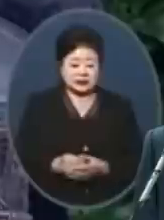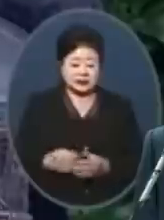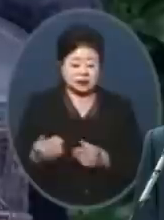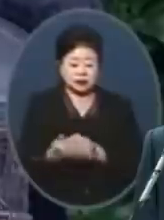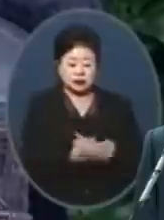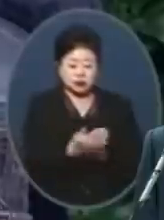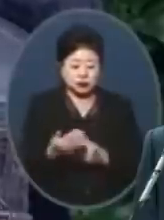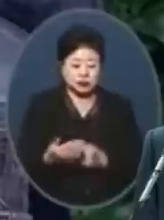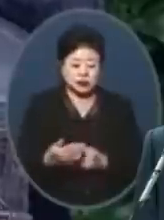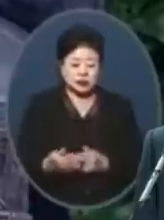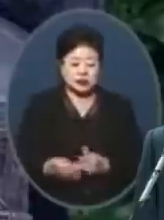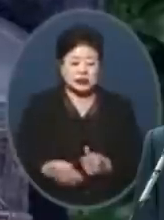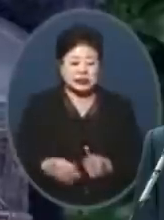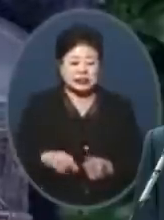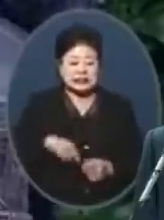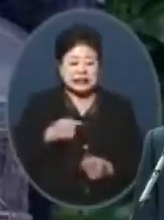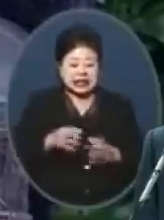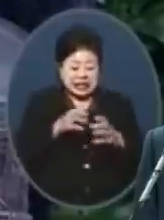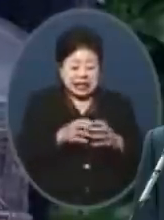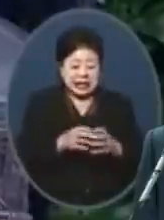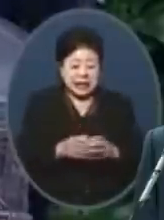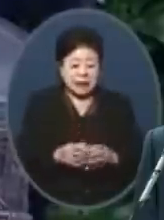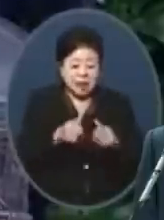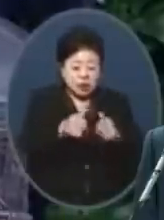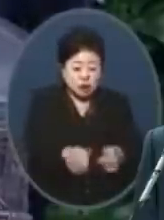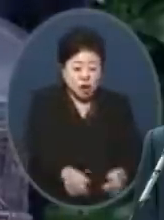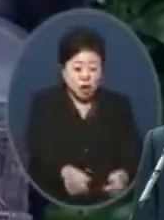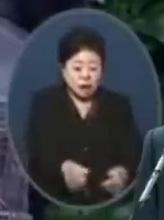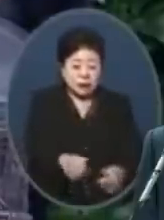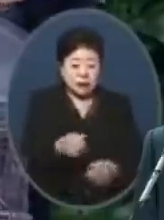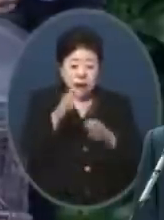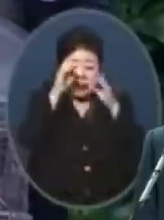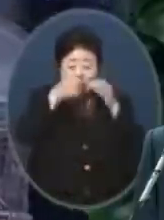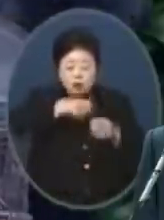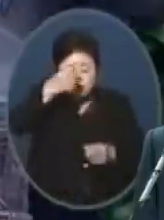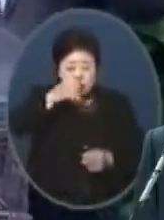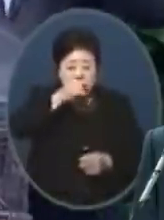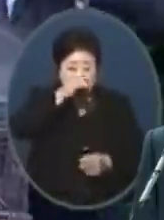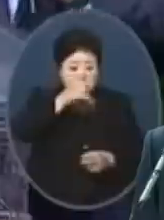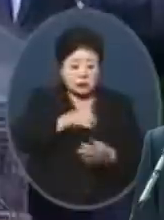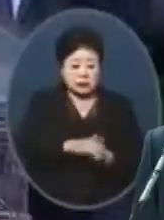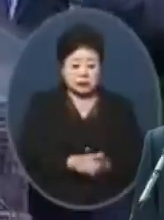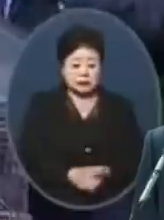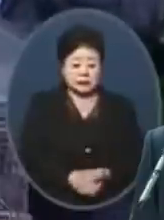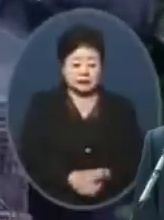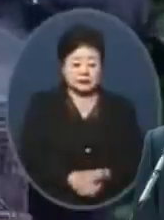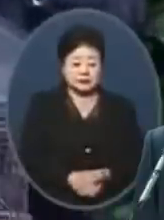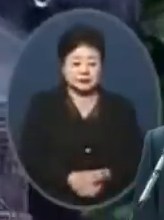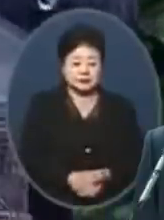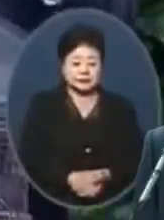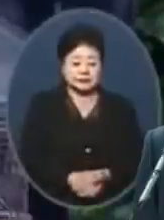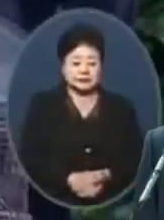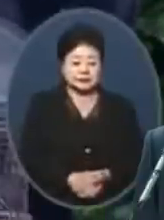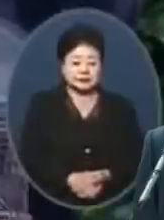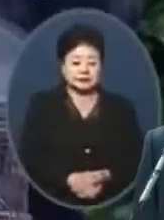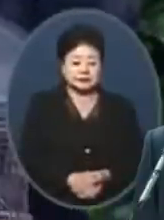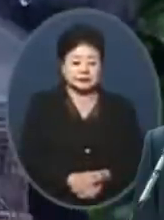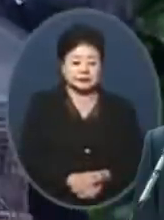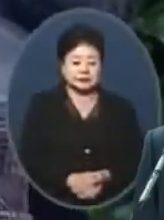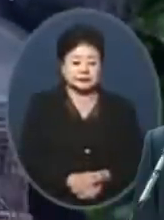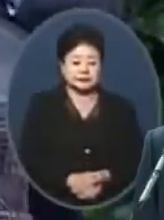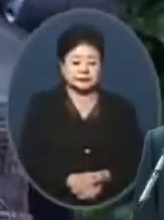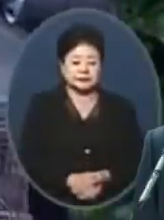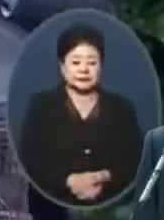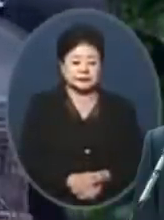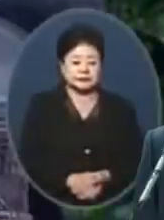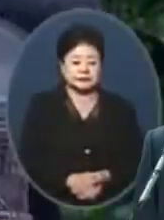둘러서 절을 합니다. So he had a dream, and while he was in the field, he had sheaves, and all the other sheaves were standing up